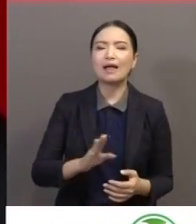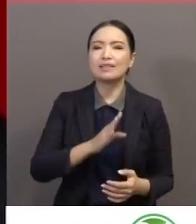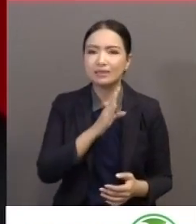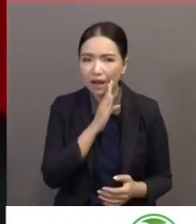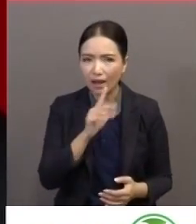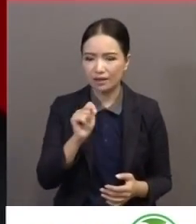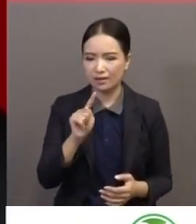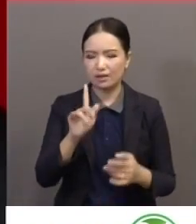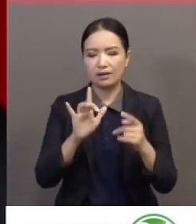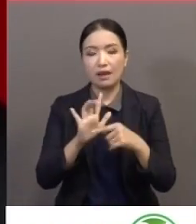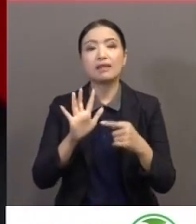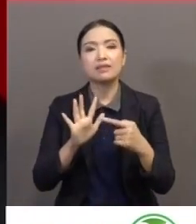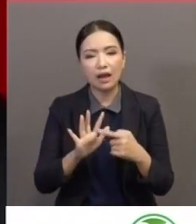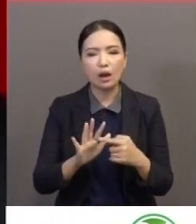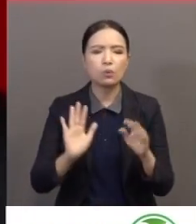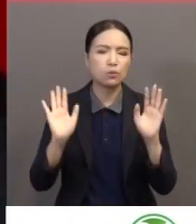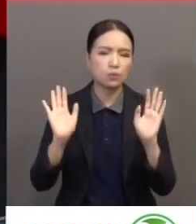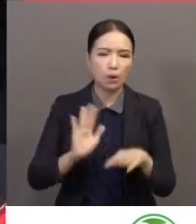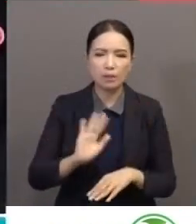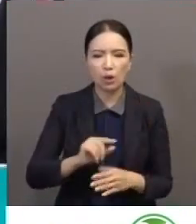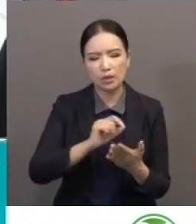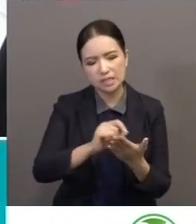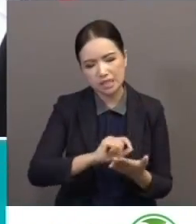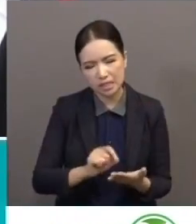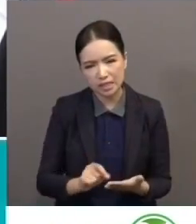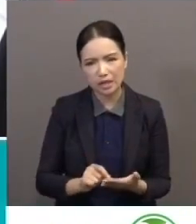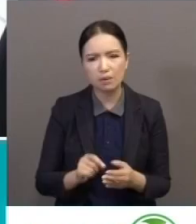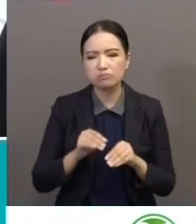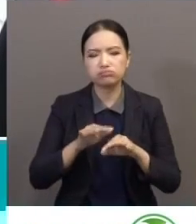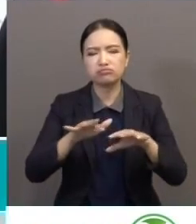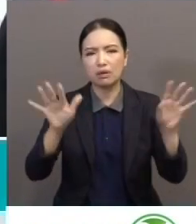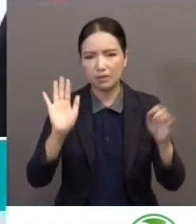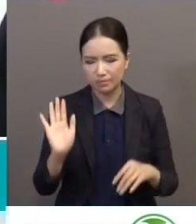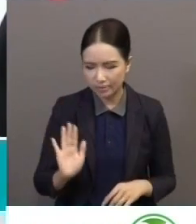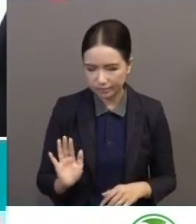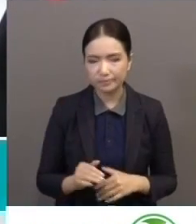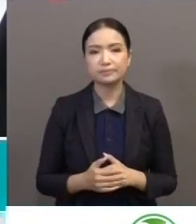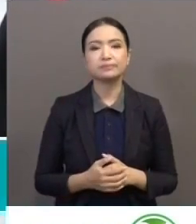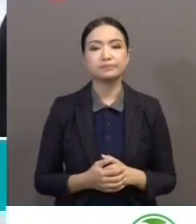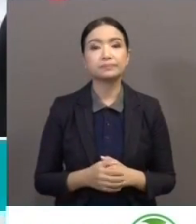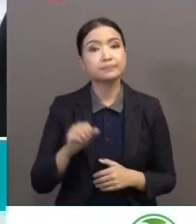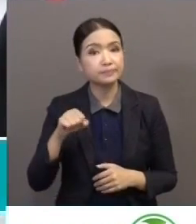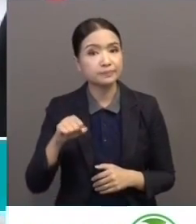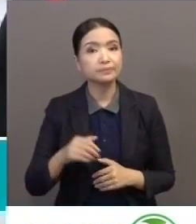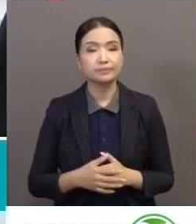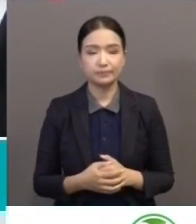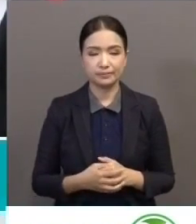ไปโอ้โหมันก็ไปเขียนไปเยอะแยะหมดอ่ะใช่ไหม